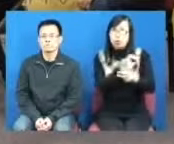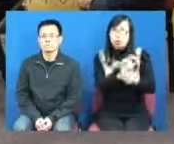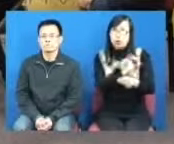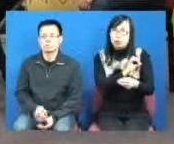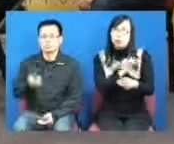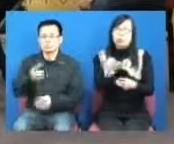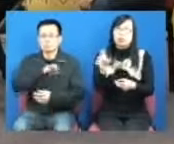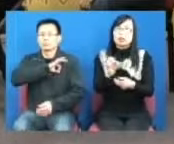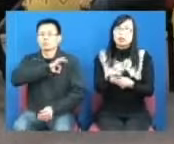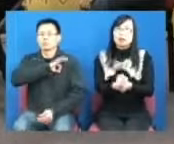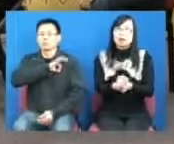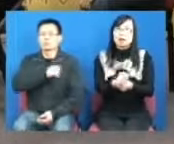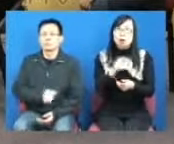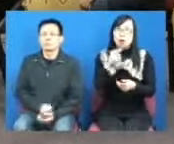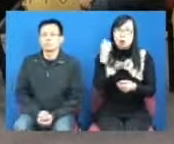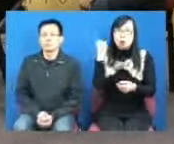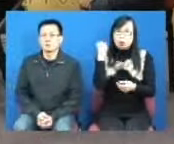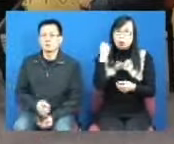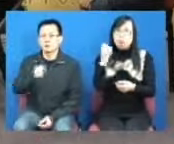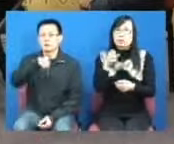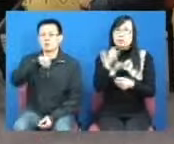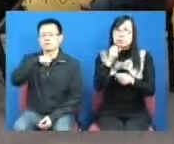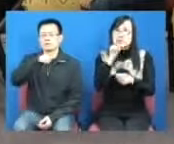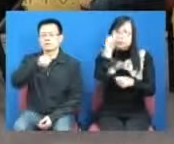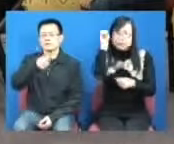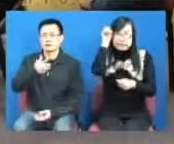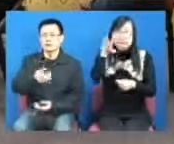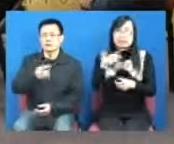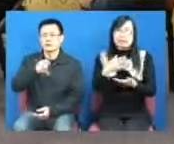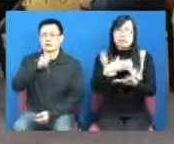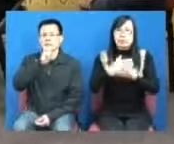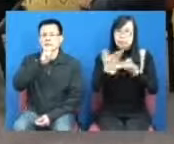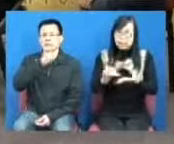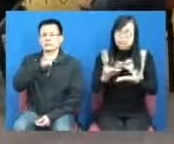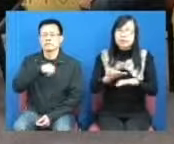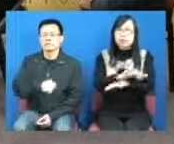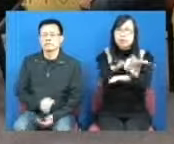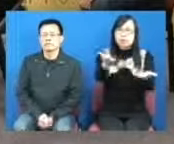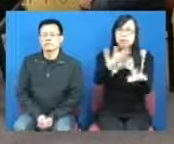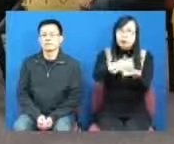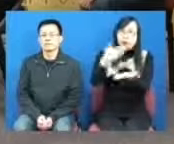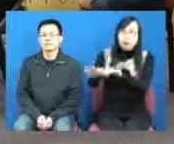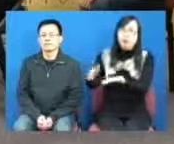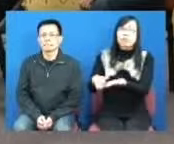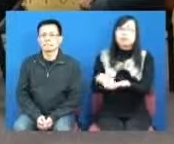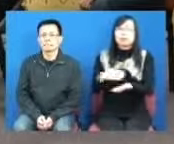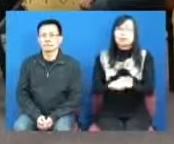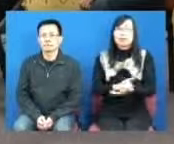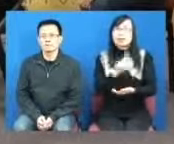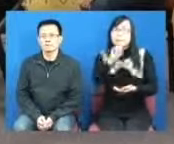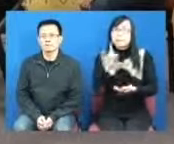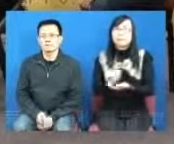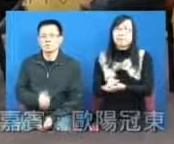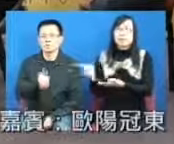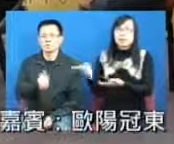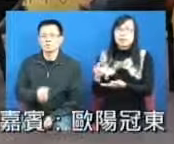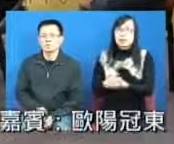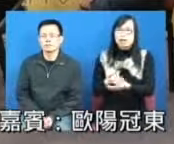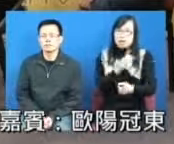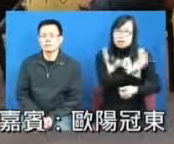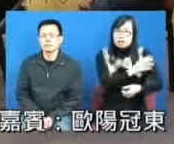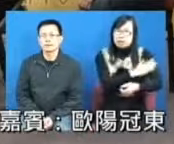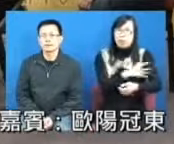員會員都很強烈的意見一會兒跟我們分享一下現在那些風頭火勢我左手